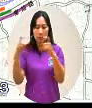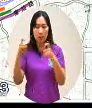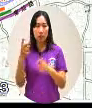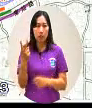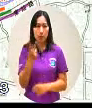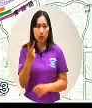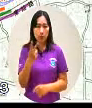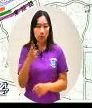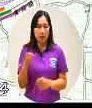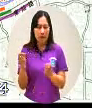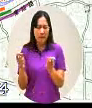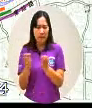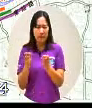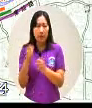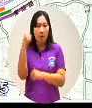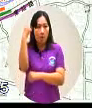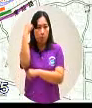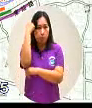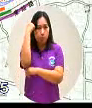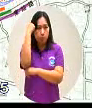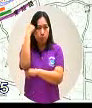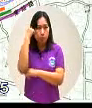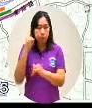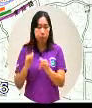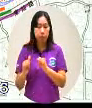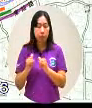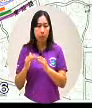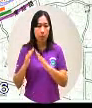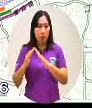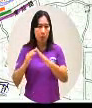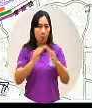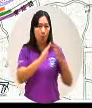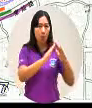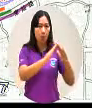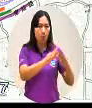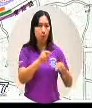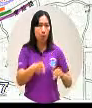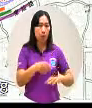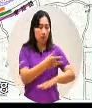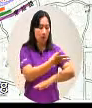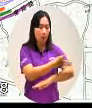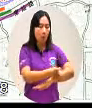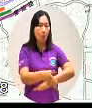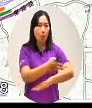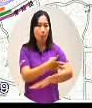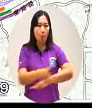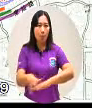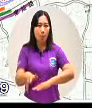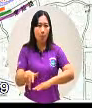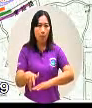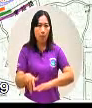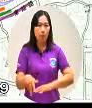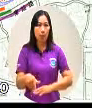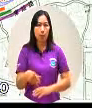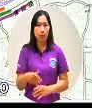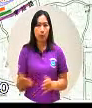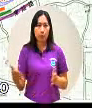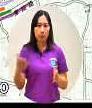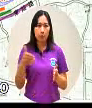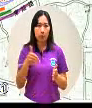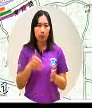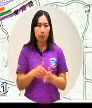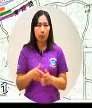莲灯拢住户啦，就是靠这条大排啦，来排来山尾港，哦，这个山尾鱼港，这条大排的跨